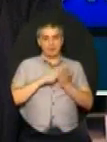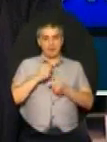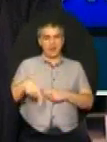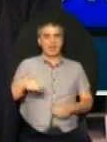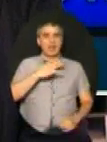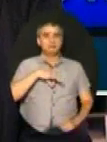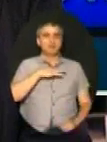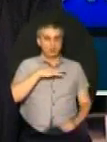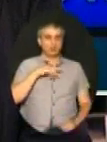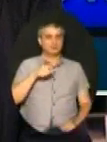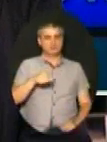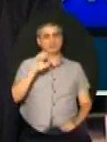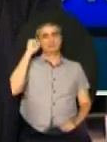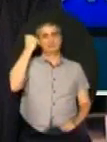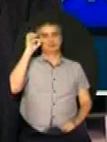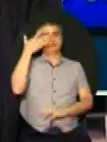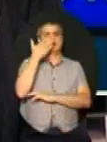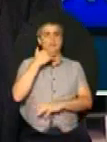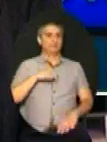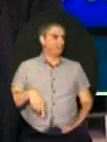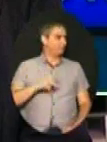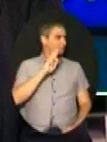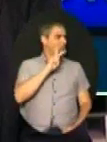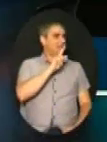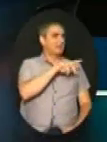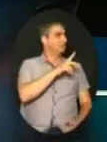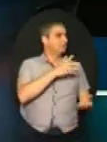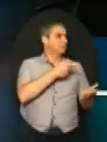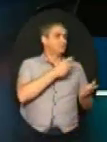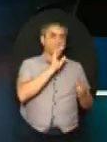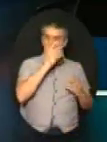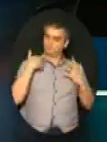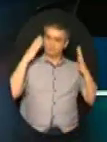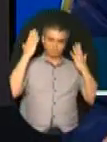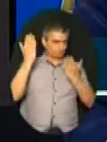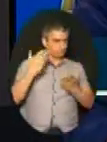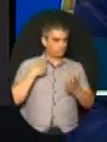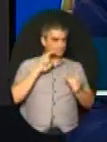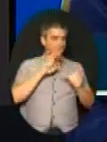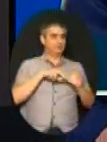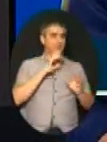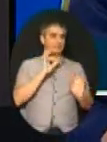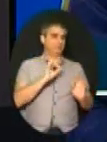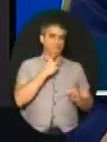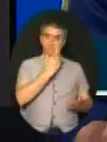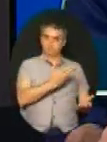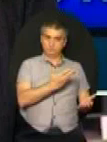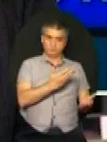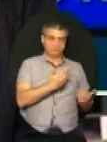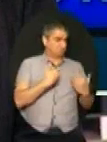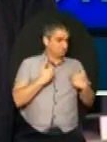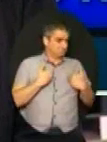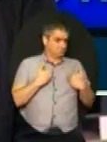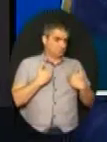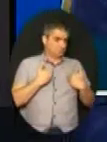החקלאים שלנו, זאת הציונות של מדינת ישראל. ריקלין, הקריאה אישית שלך. קודם כל, יישר כוח גדול, מצטרף אליך בכל מילה. אני